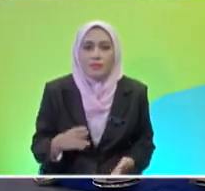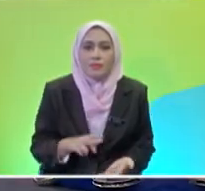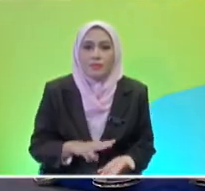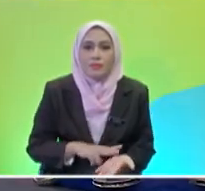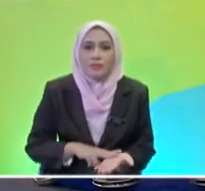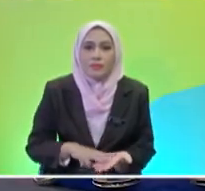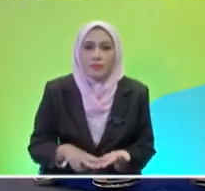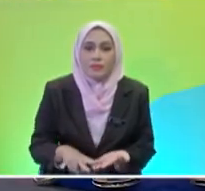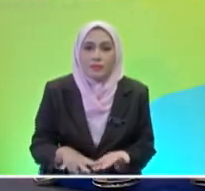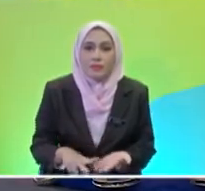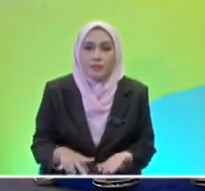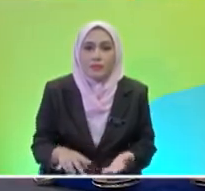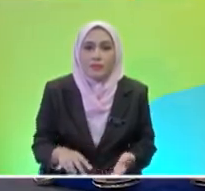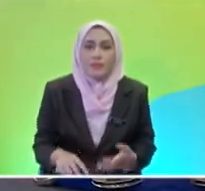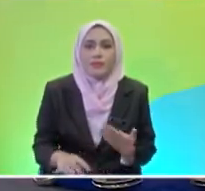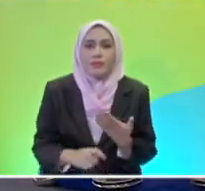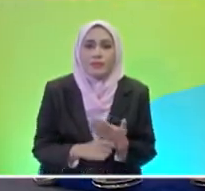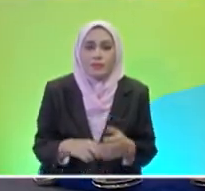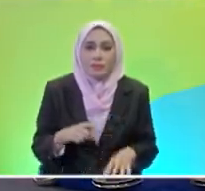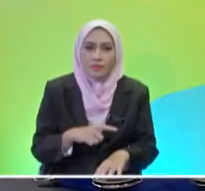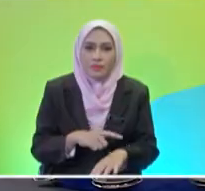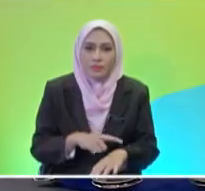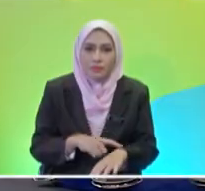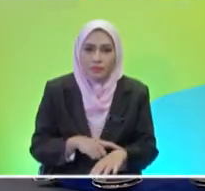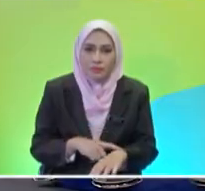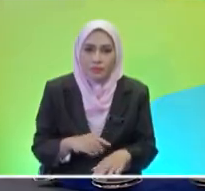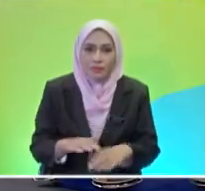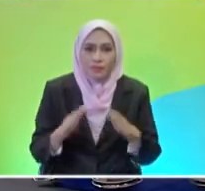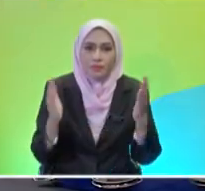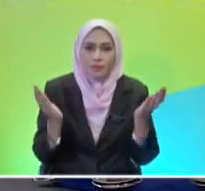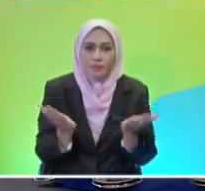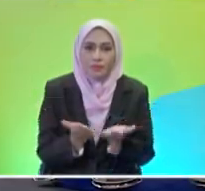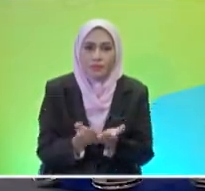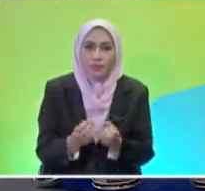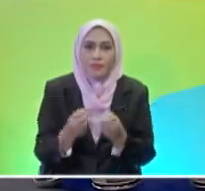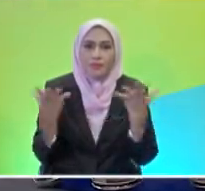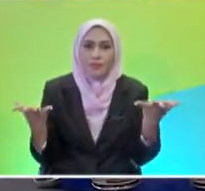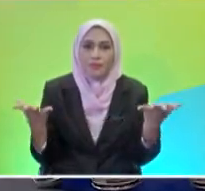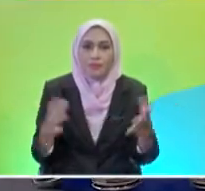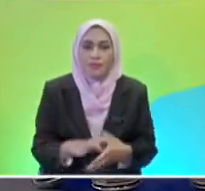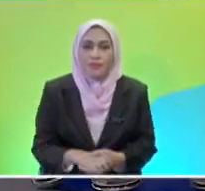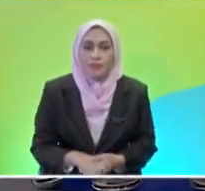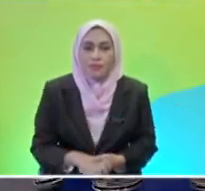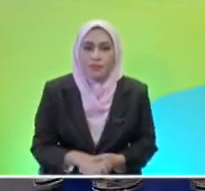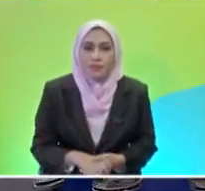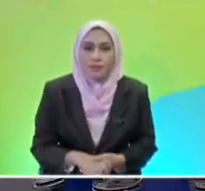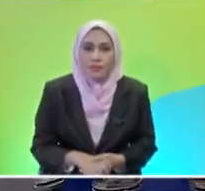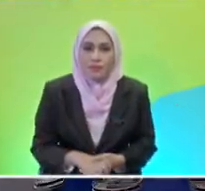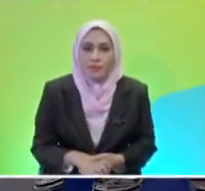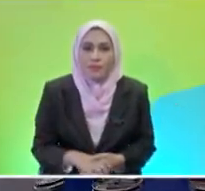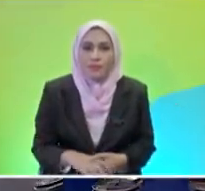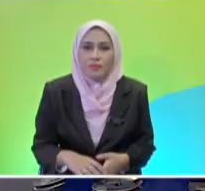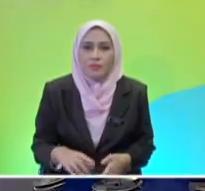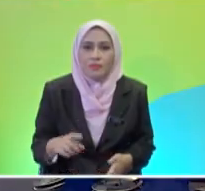Tiba masa kepompong pecah pom. Apa yang tak ada dekat sini? Pecah,